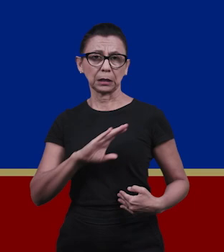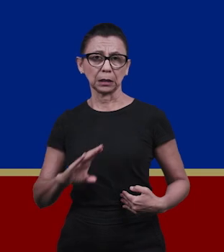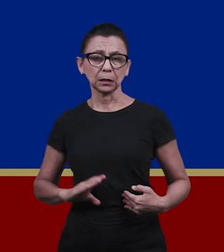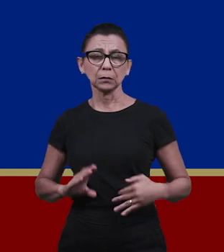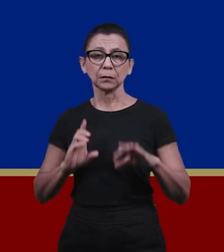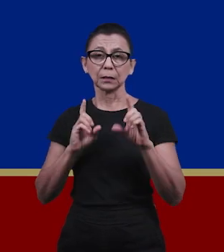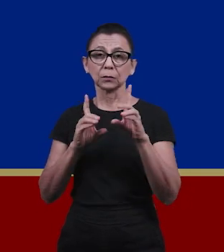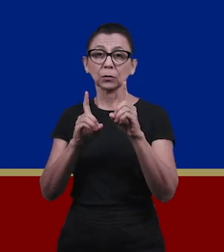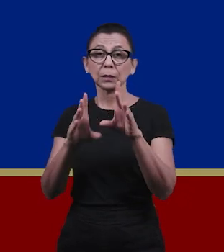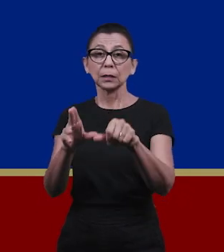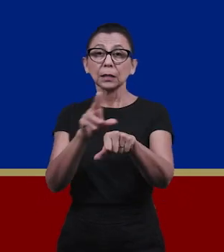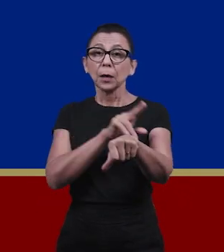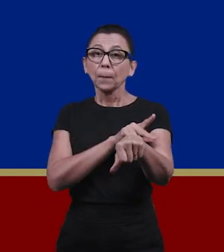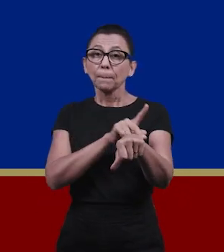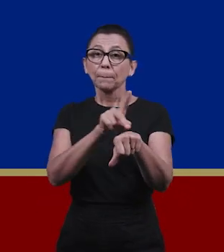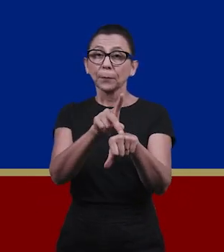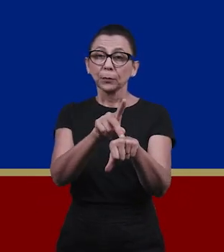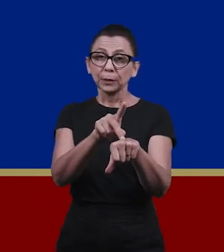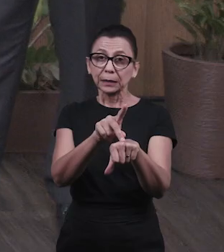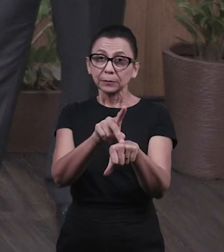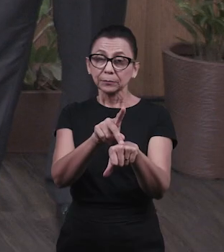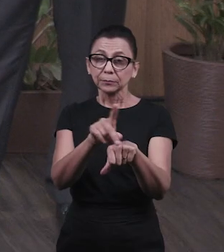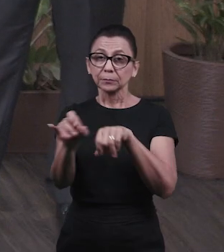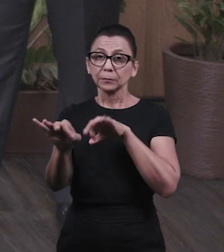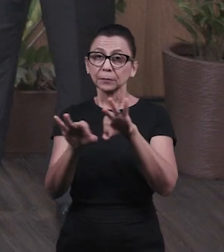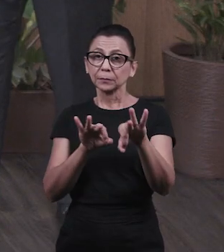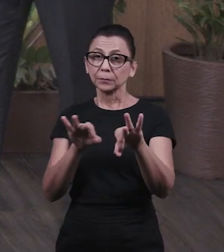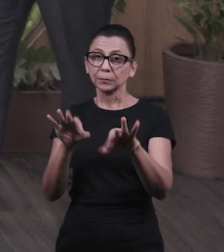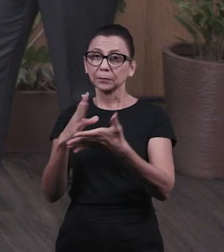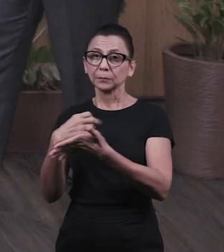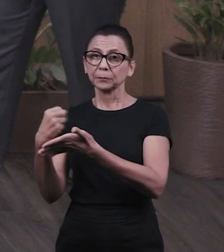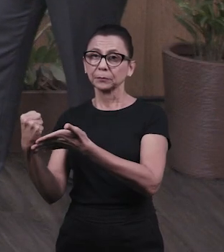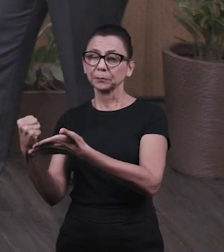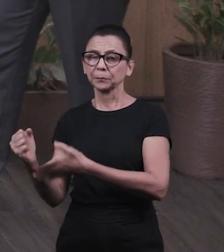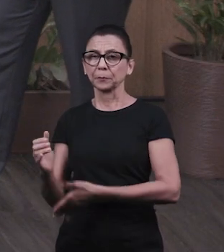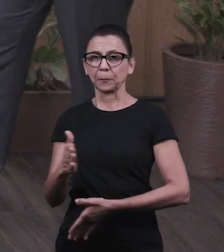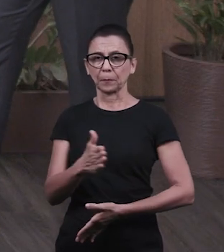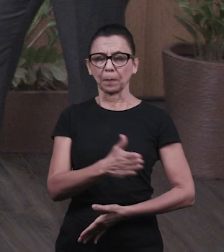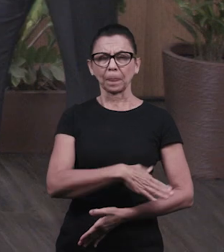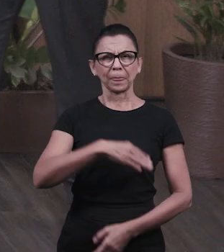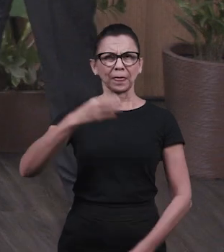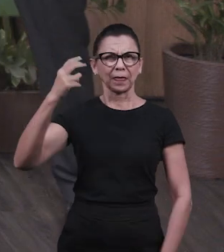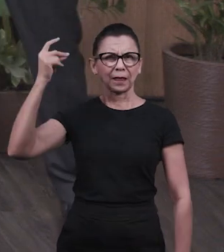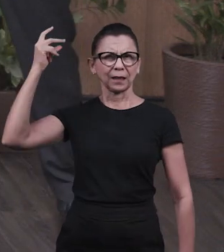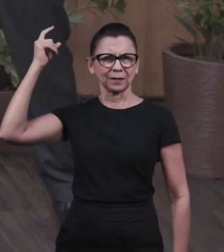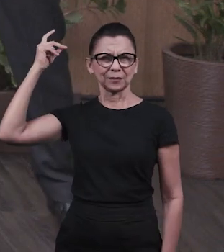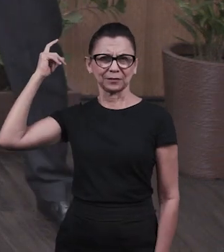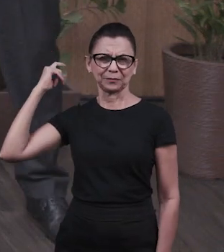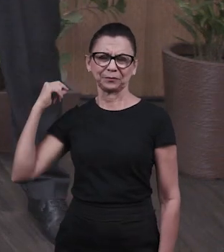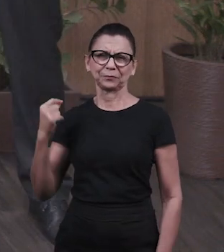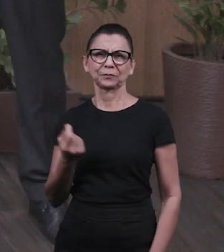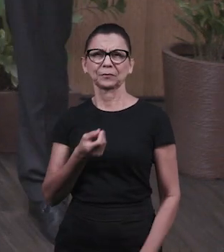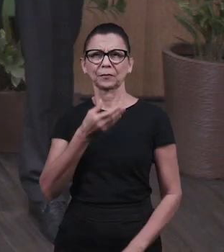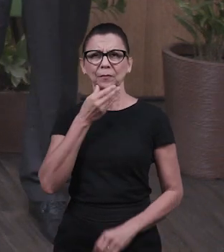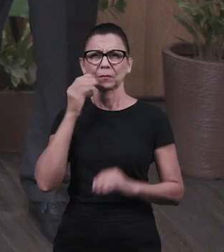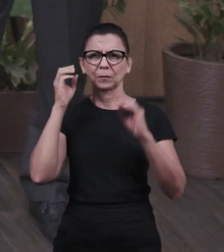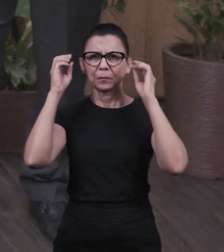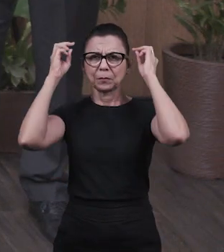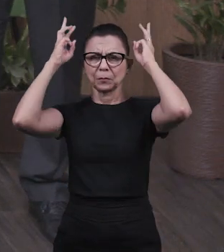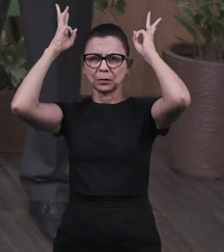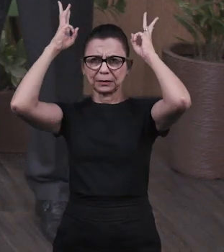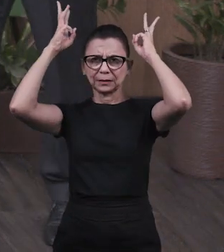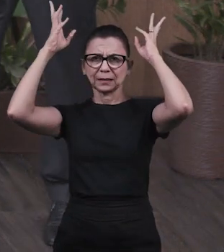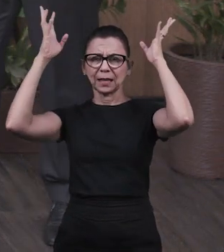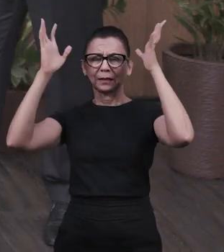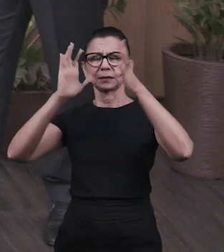восхищению. Аминь. Во времена Моисея, в момент, когда народ израильский